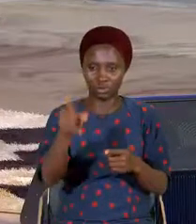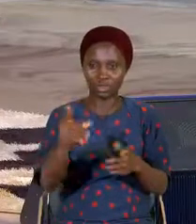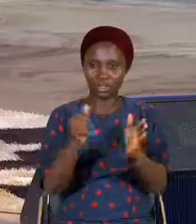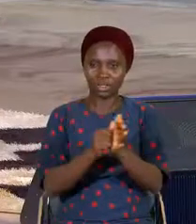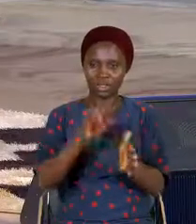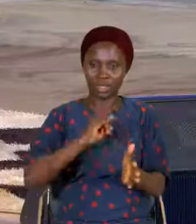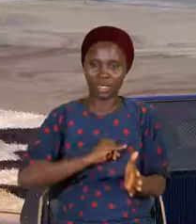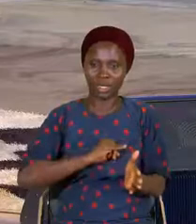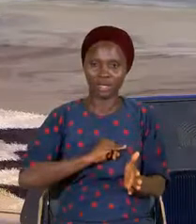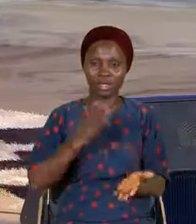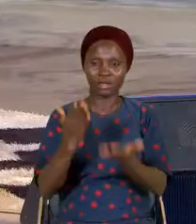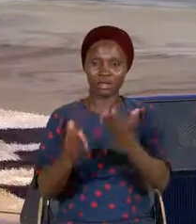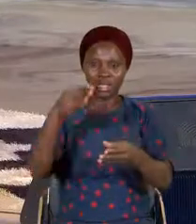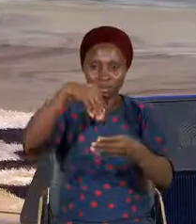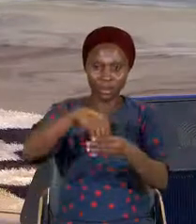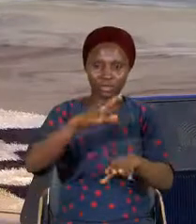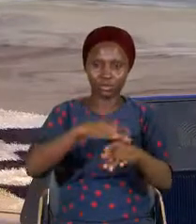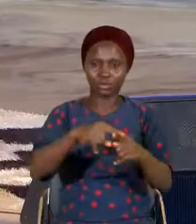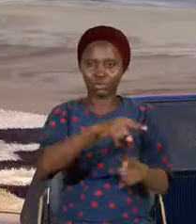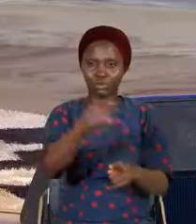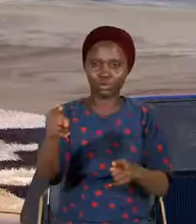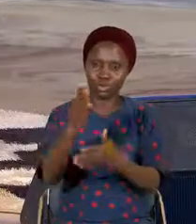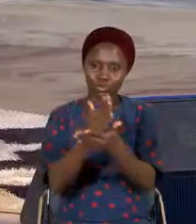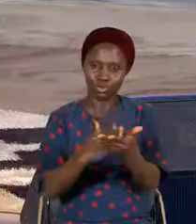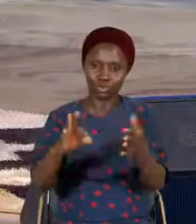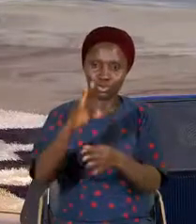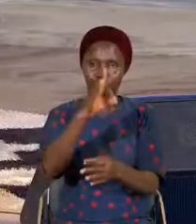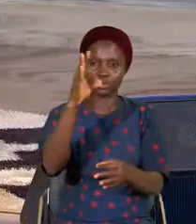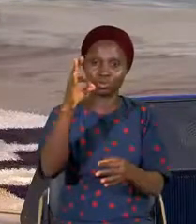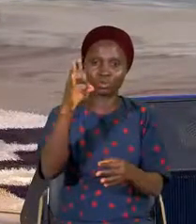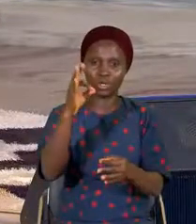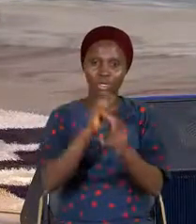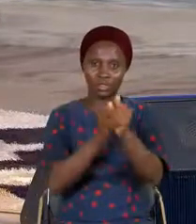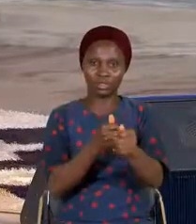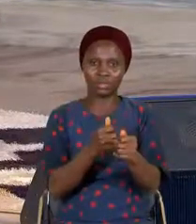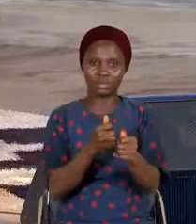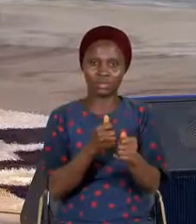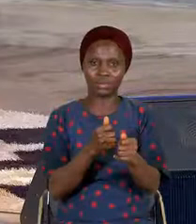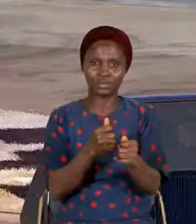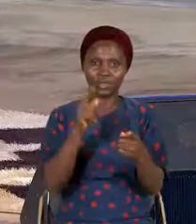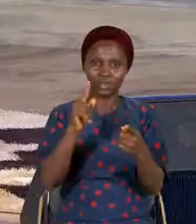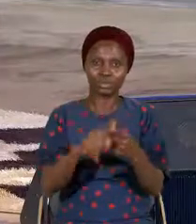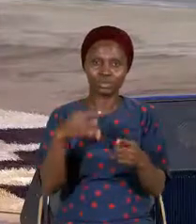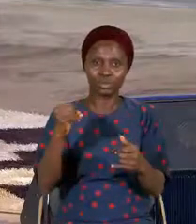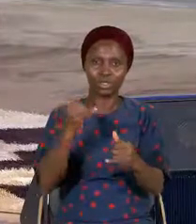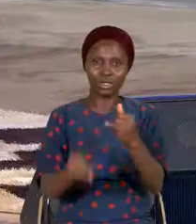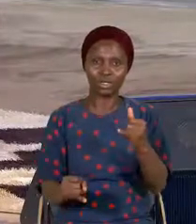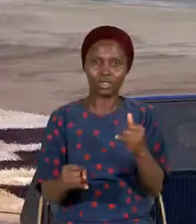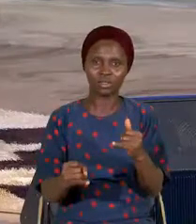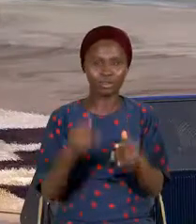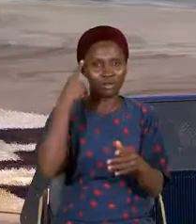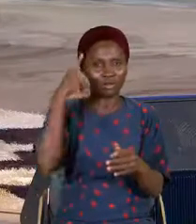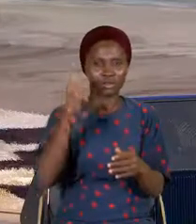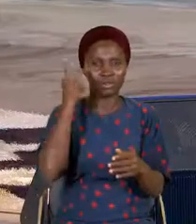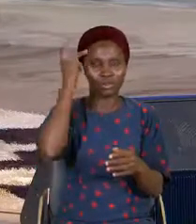Romains chapitre 1, verset 11. Car je désire vous voir pour vous communiquer quelques dons spirituels, afin que